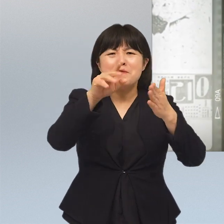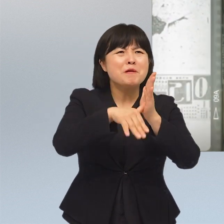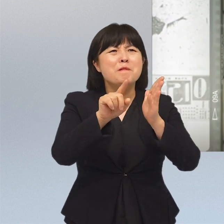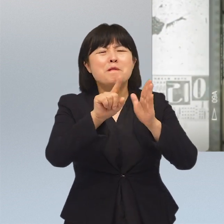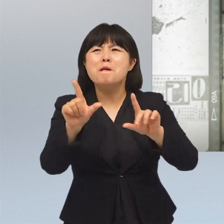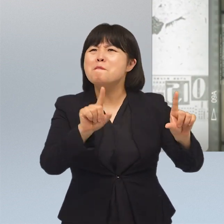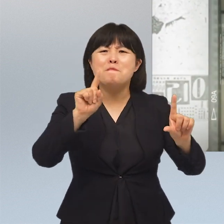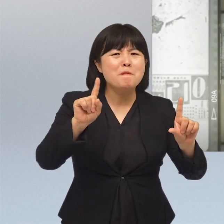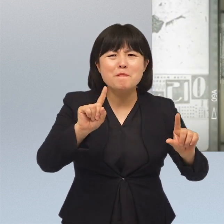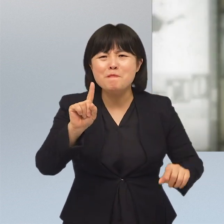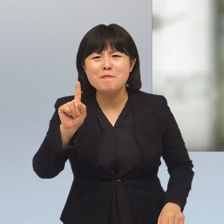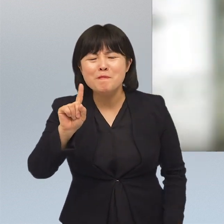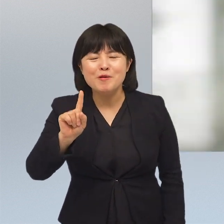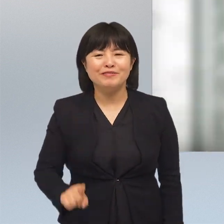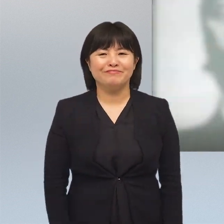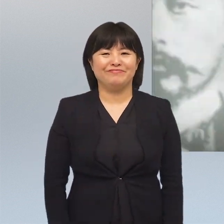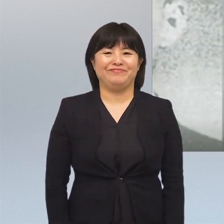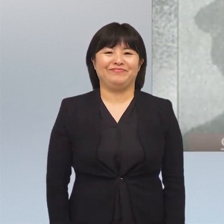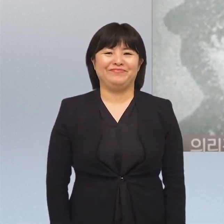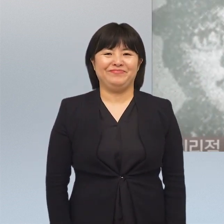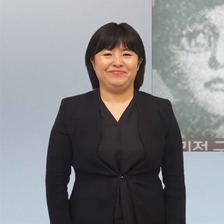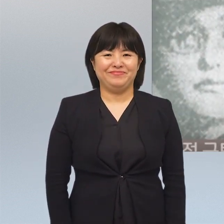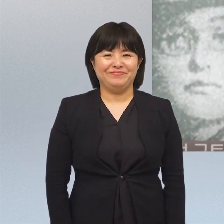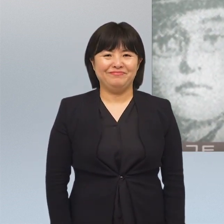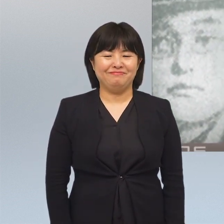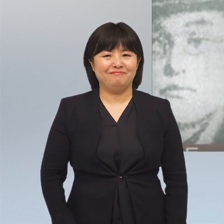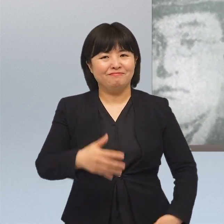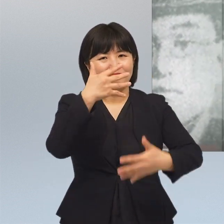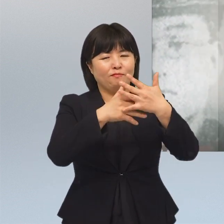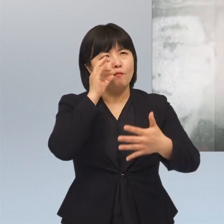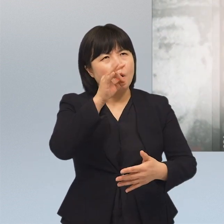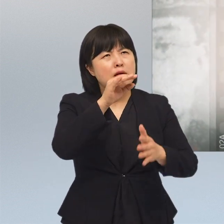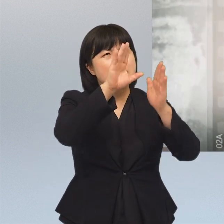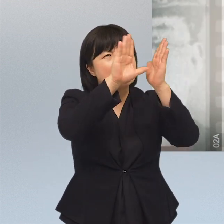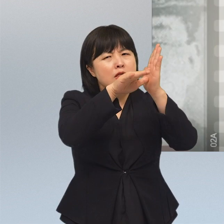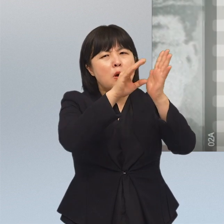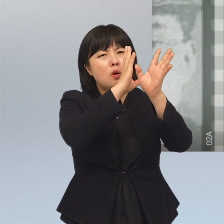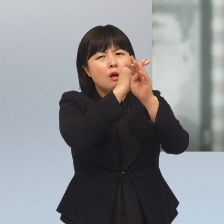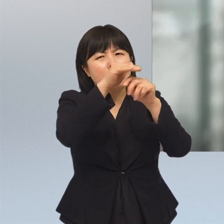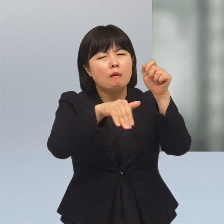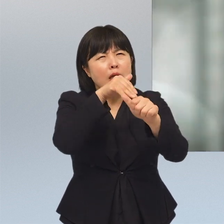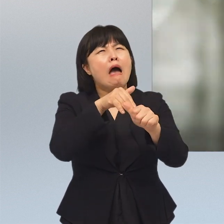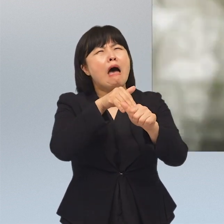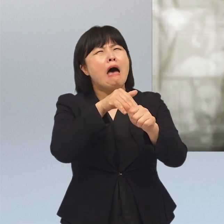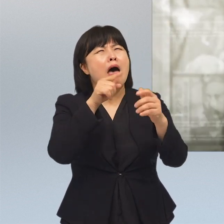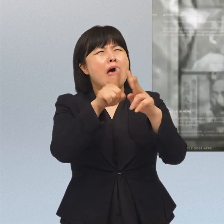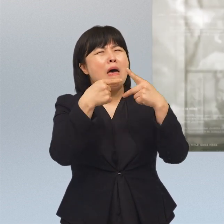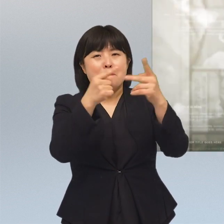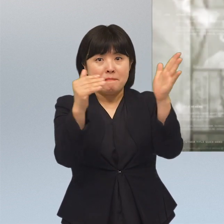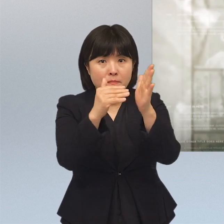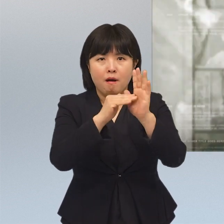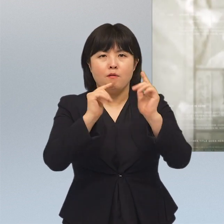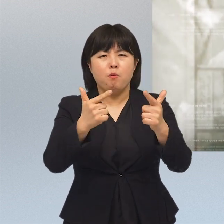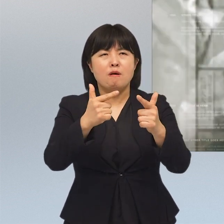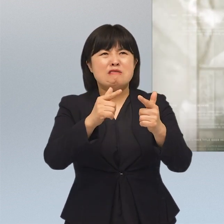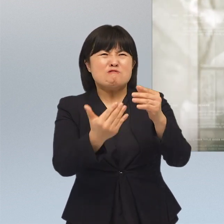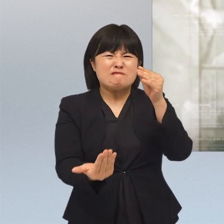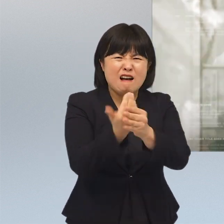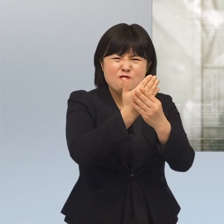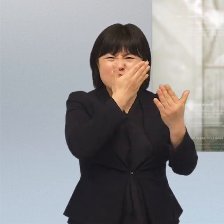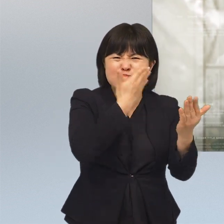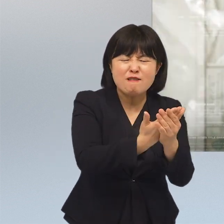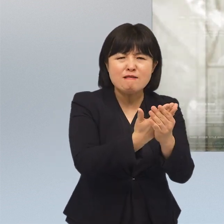시대의 삶은 어떤 모습일까? 우리는 영화를 통해 시대적 상황을 이해할 뿐만 아니라 주요